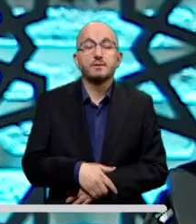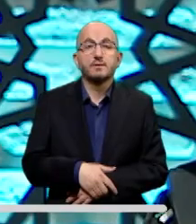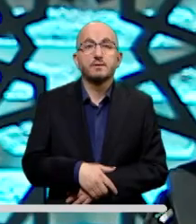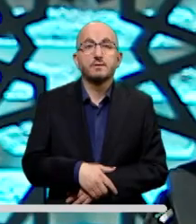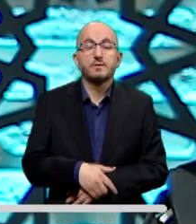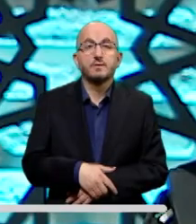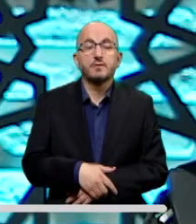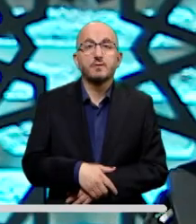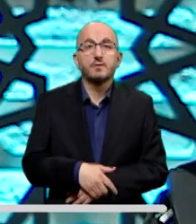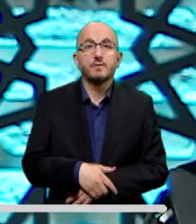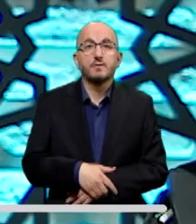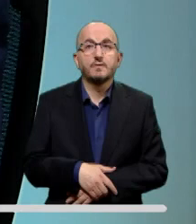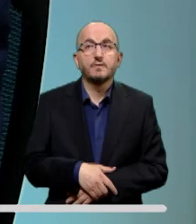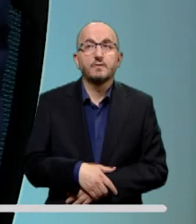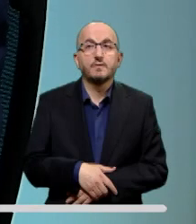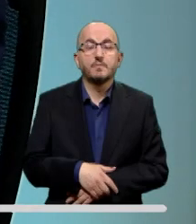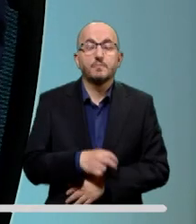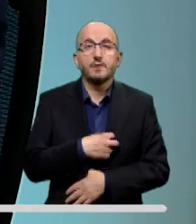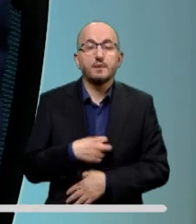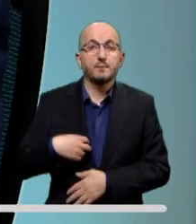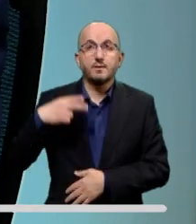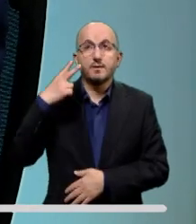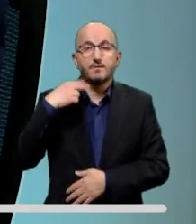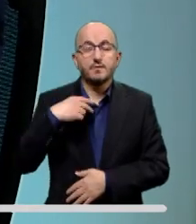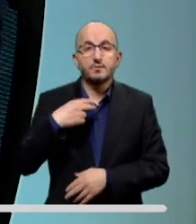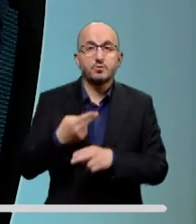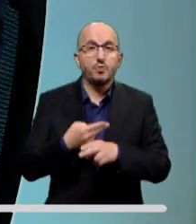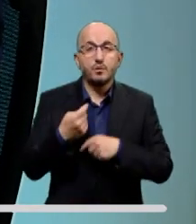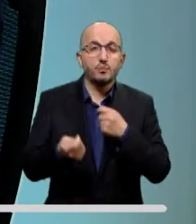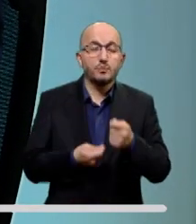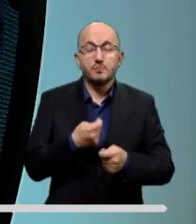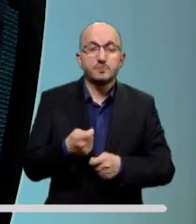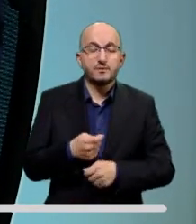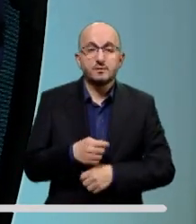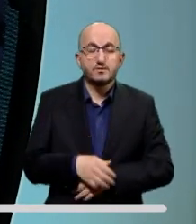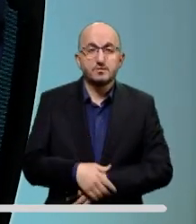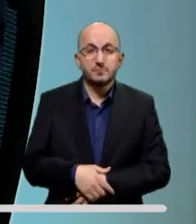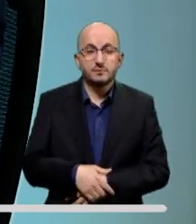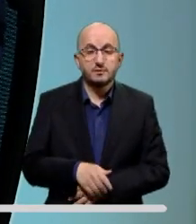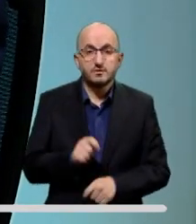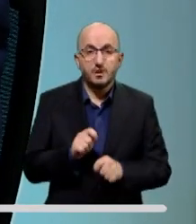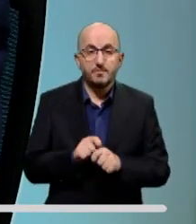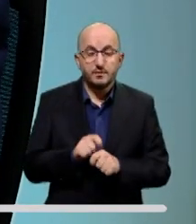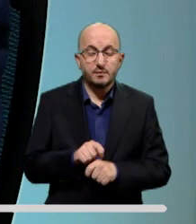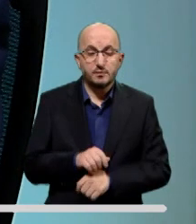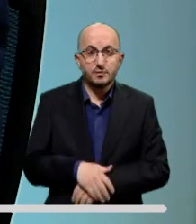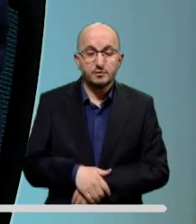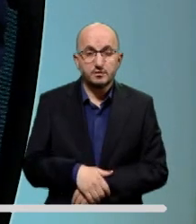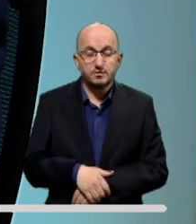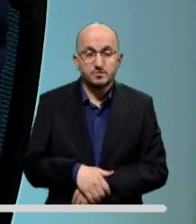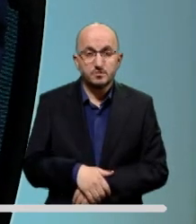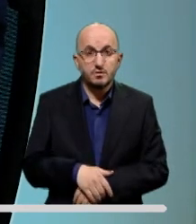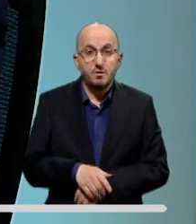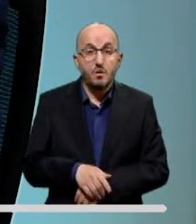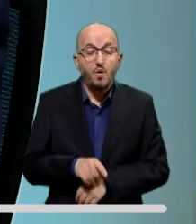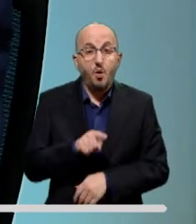ya o şekil anlaşılmasın diye Resulullah Aleyhisselam'ın uygulaması anlamında efendimiz aleyhisselatu vesselam yaptırmış yaptırmış o